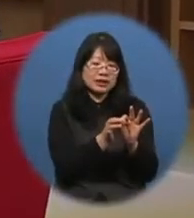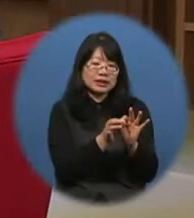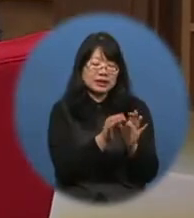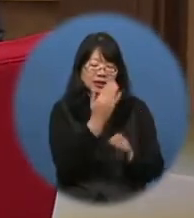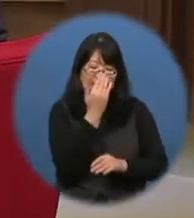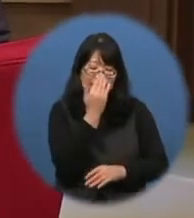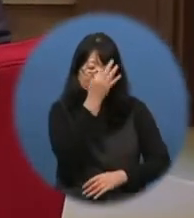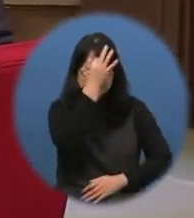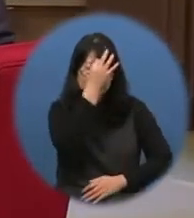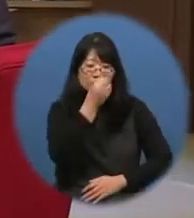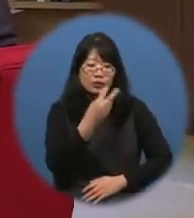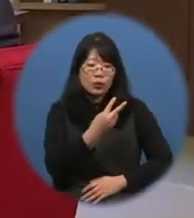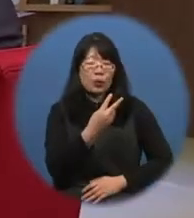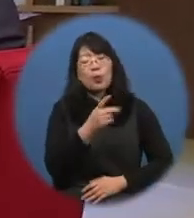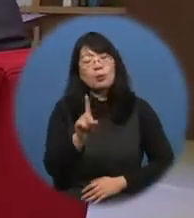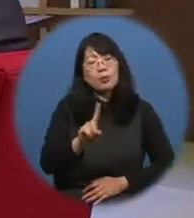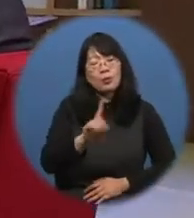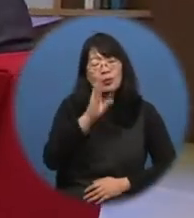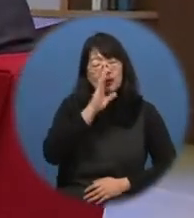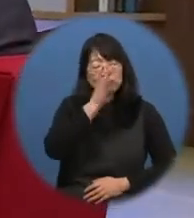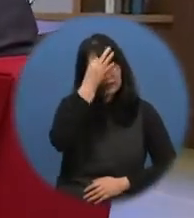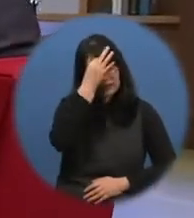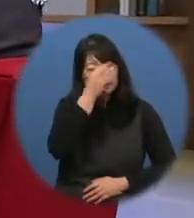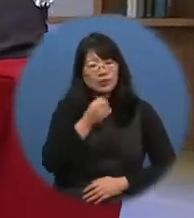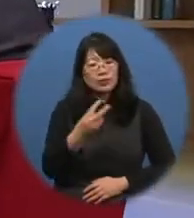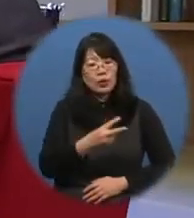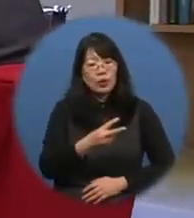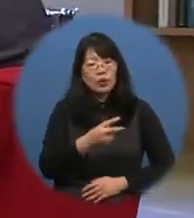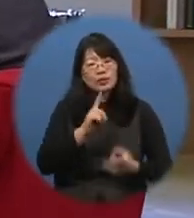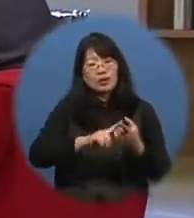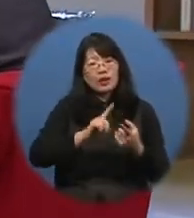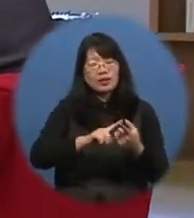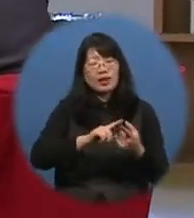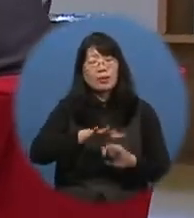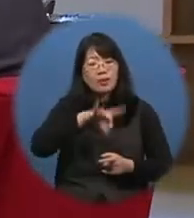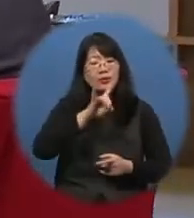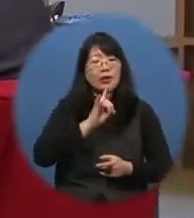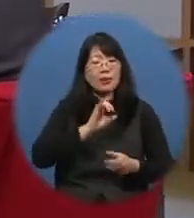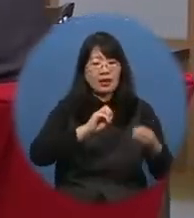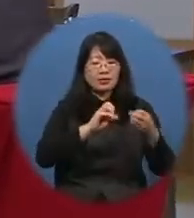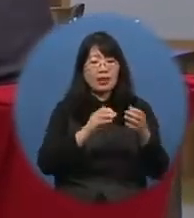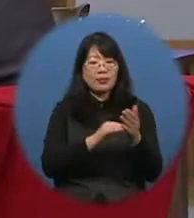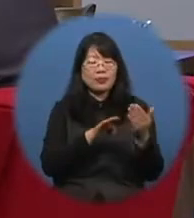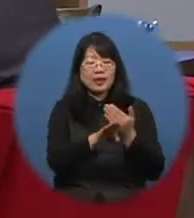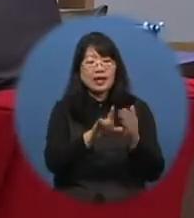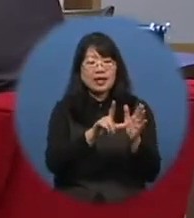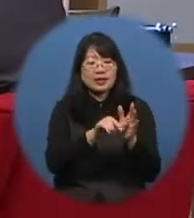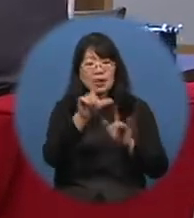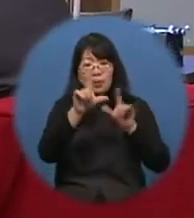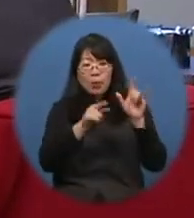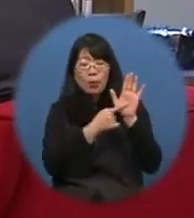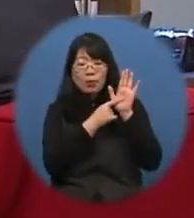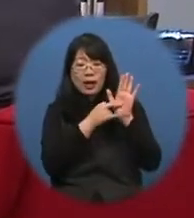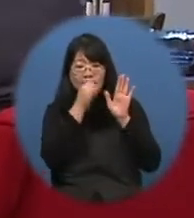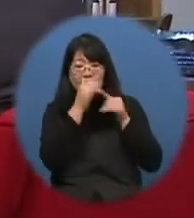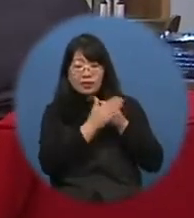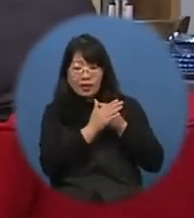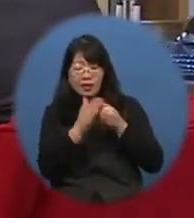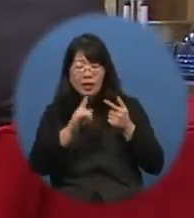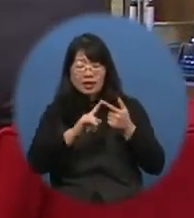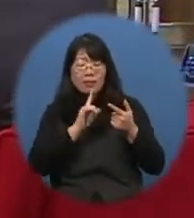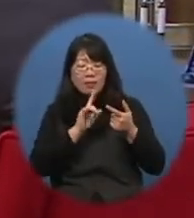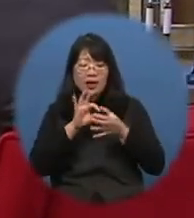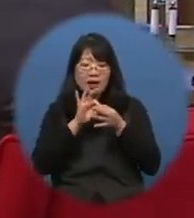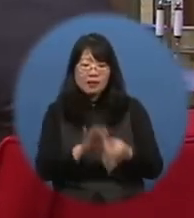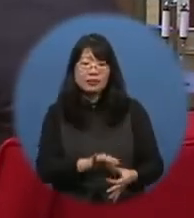순기능 또 뭐 네. 나쁜 기능 우선 그 얘기를 좀 먼저 나눠보고 네. 광고는 이제 시대상을 반영하잖아요. 네. 그런 이야기를